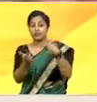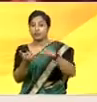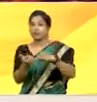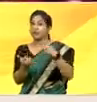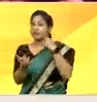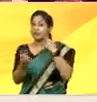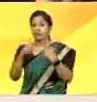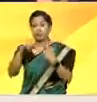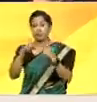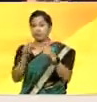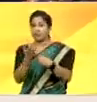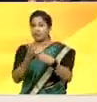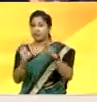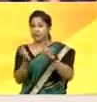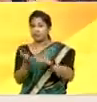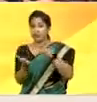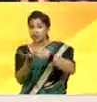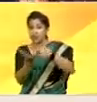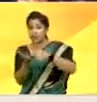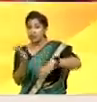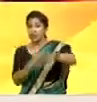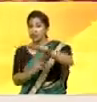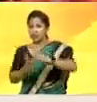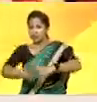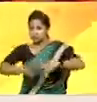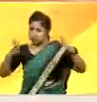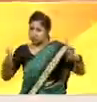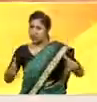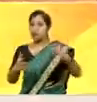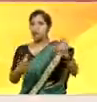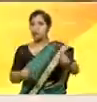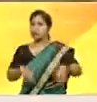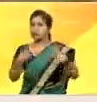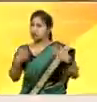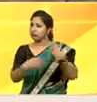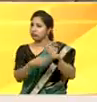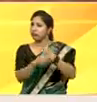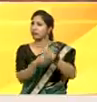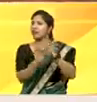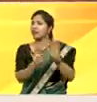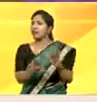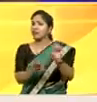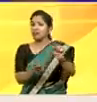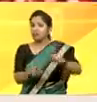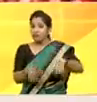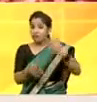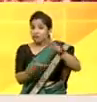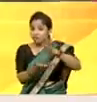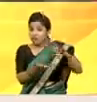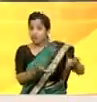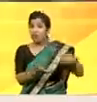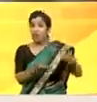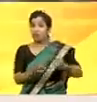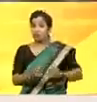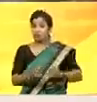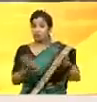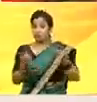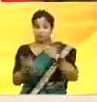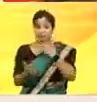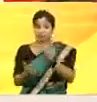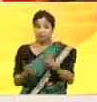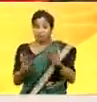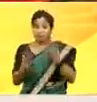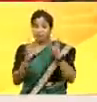में बड़ी मात्रा में पैदा होती है। ये अपने रिच फ्लेवर